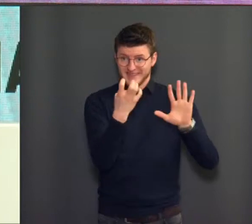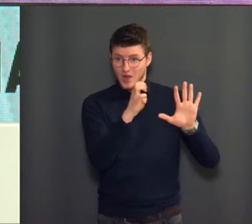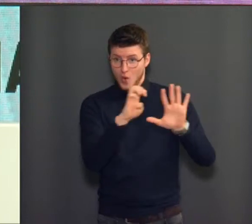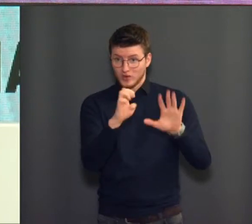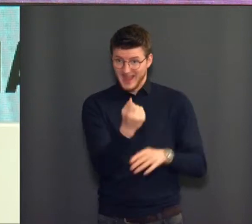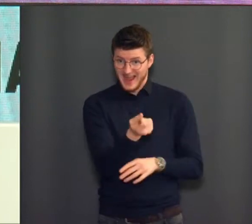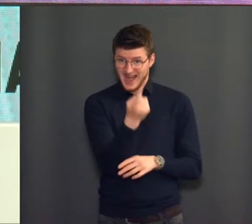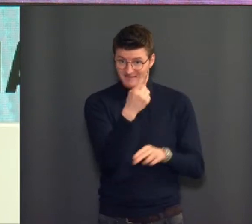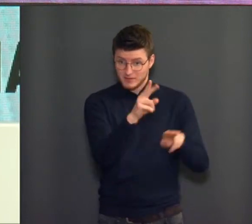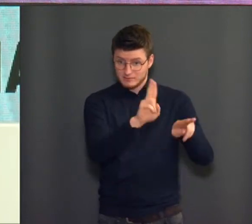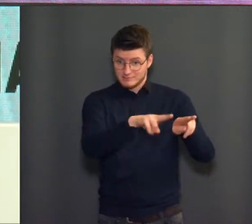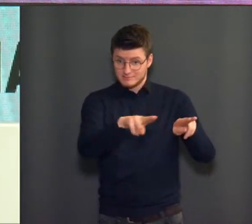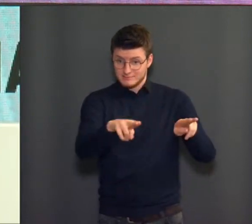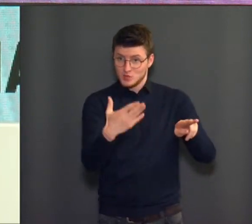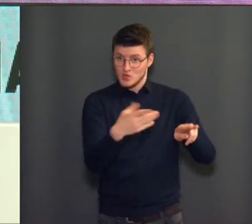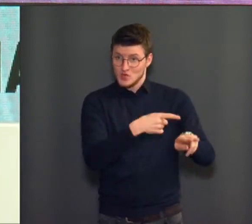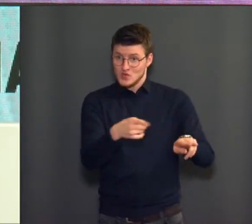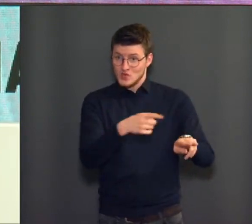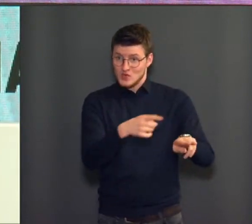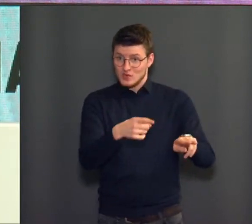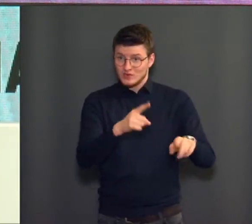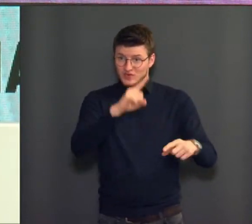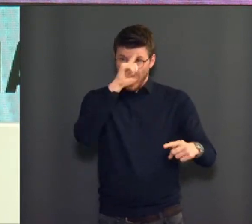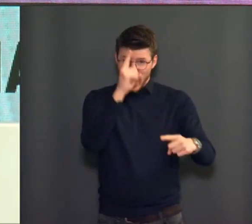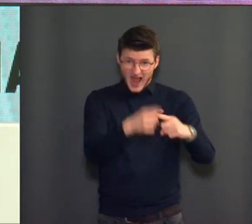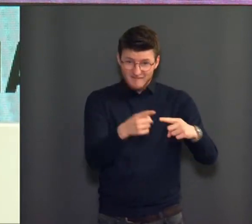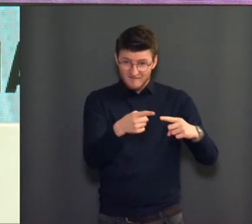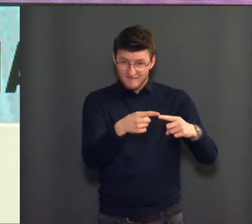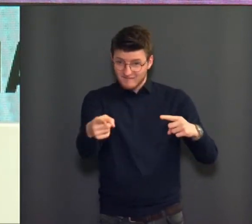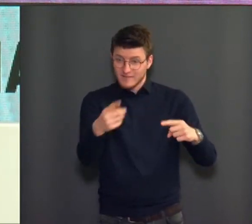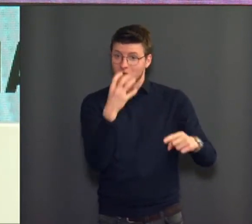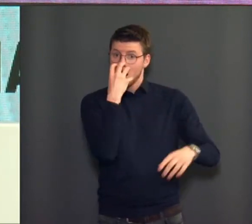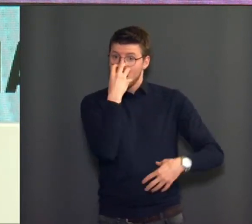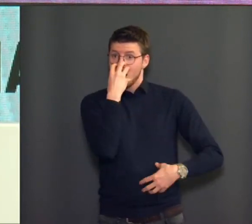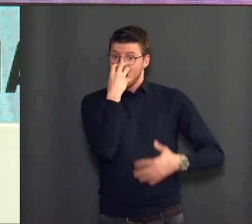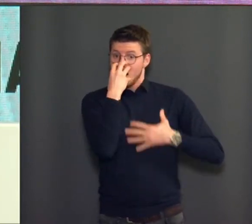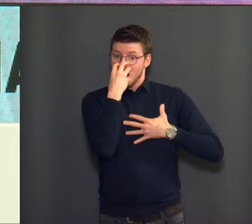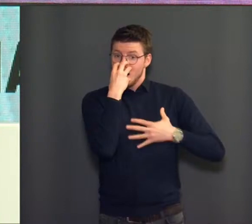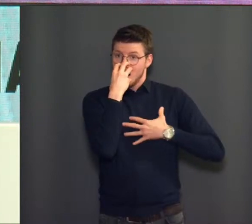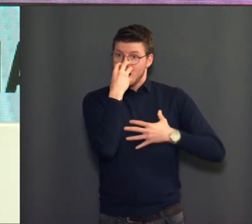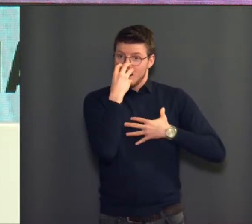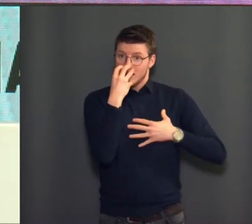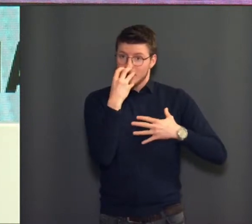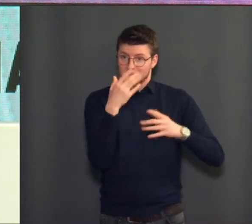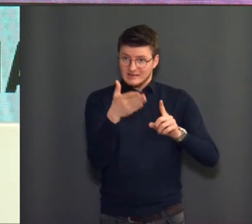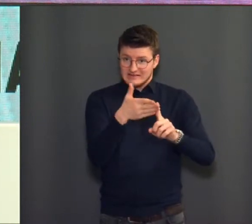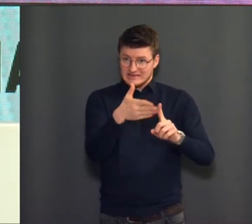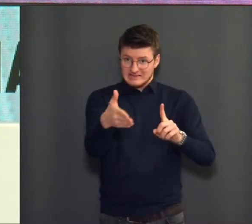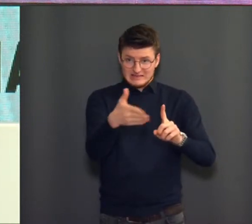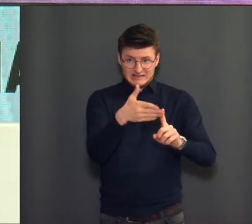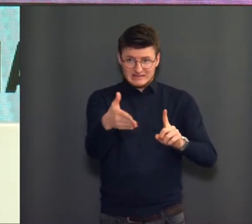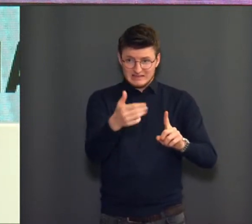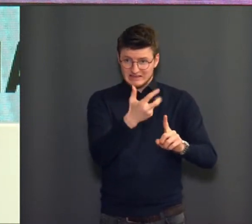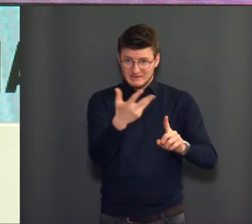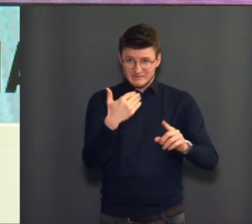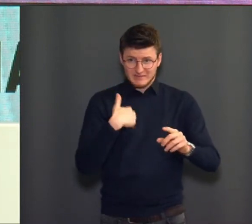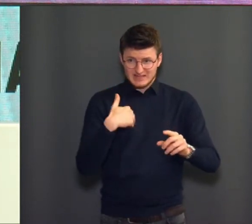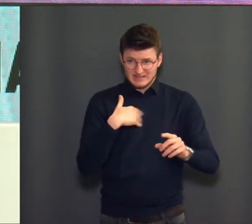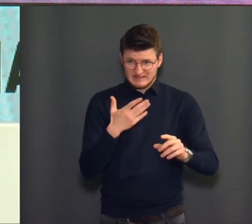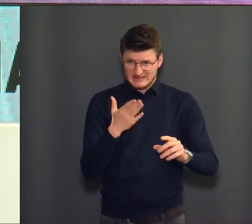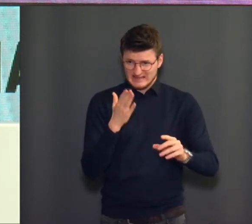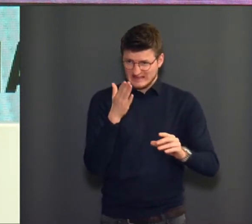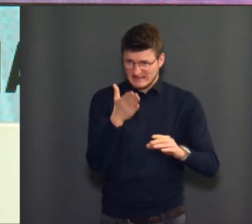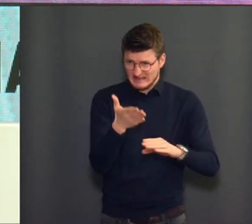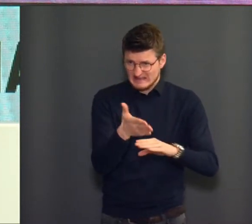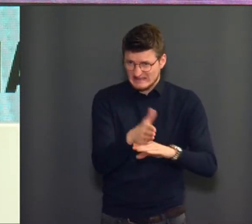wordt beademd met een machine. Jammer genoeg zal een deel van die mensen het niet halen. In de vorige 2 golven weten we